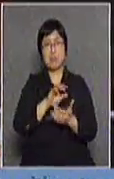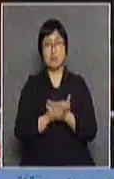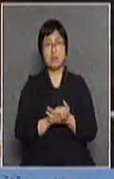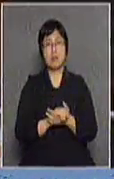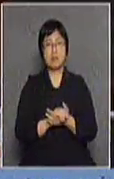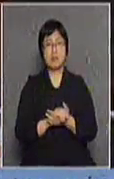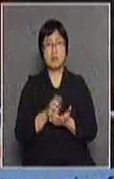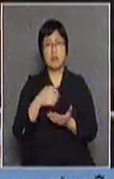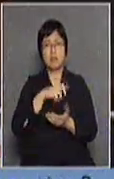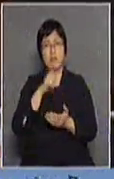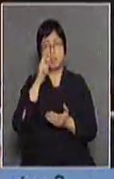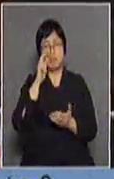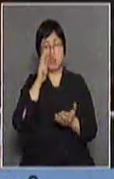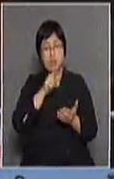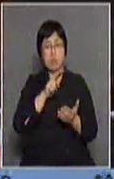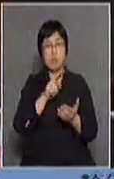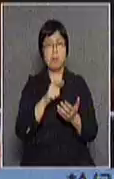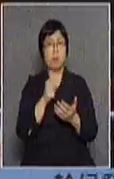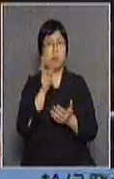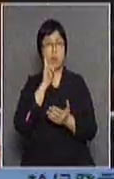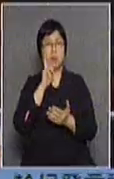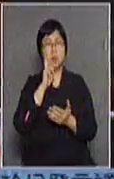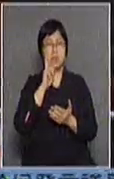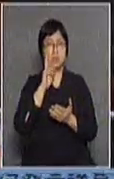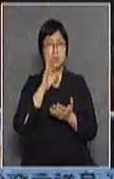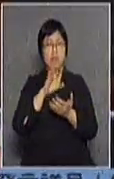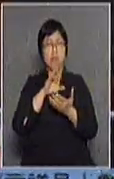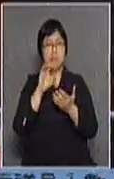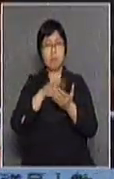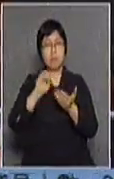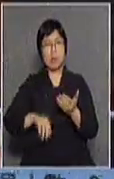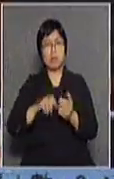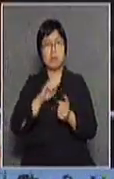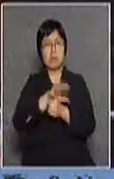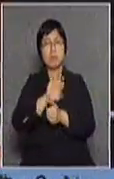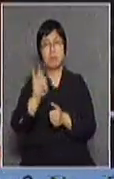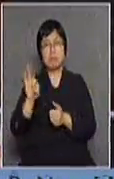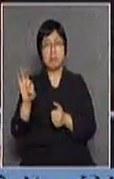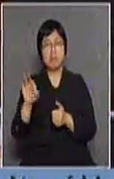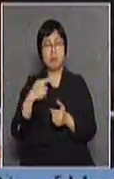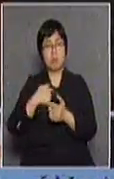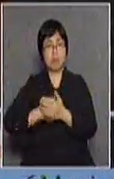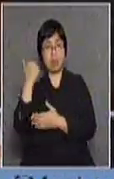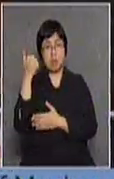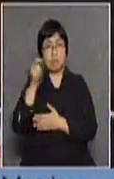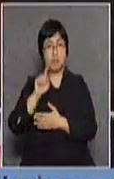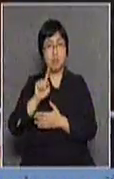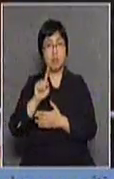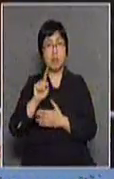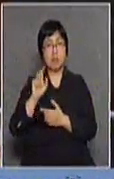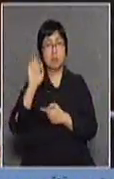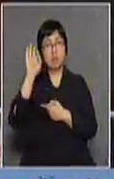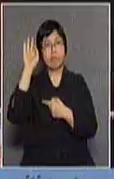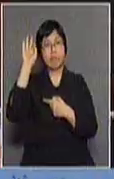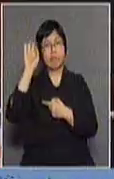我們在眼前好像失去了諮詢，但我們得到的是從未如此